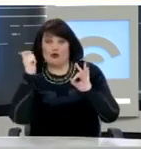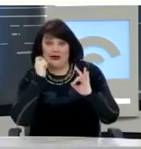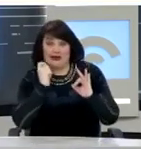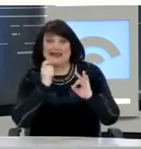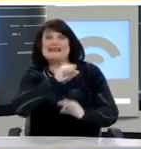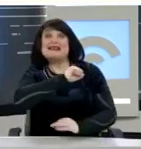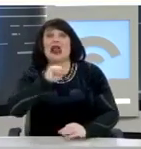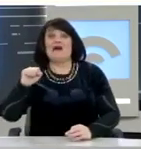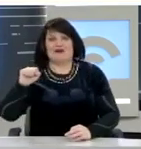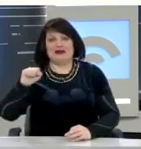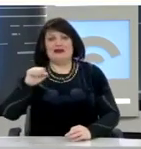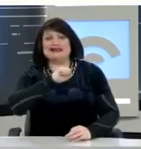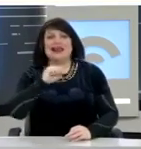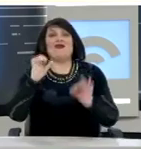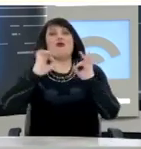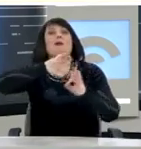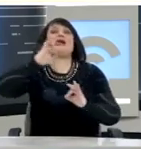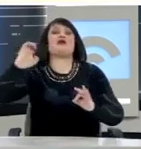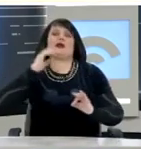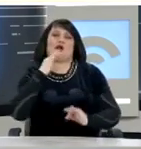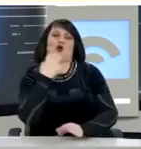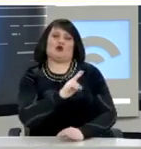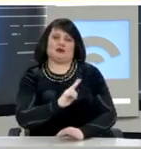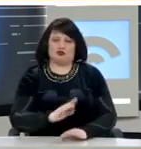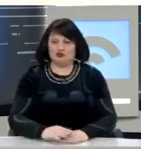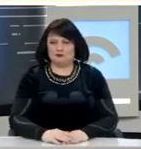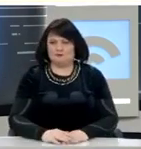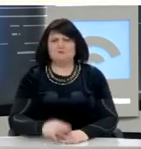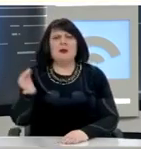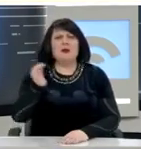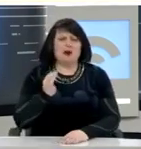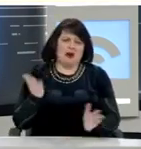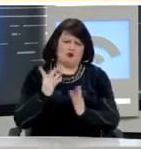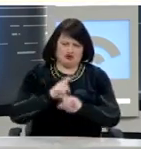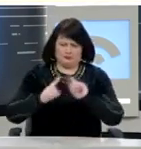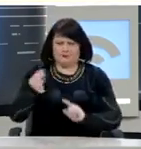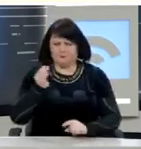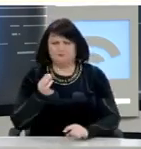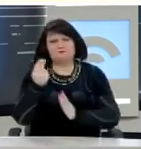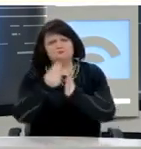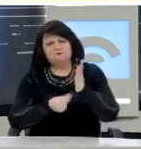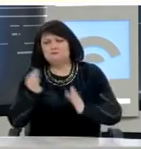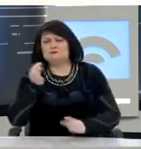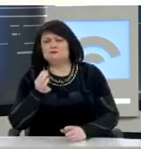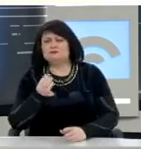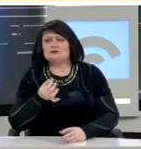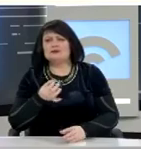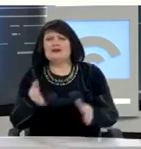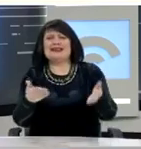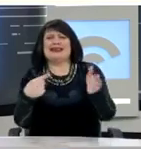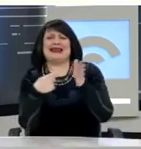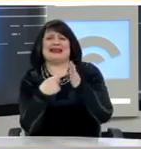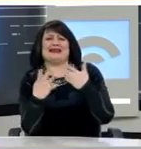είναι σλαβική, δηλαδή σλαβομακεδονική. Και μας είπε κάποιος, άκουσα εδώ πολλές φορές, αυτά του 1977